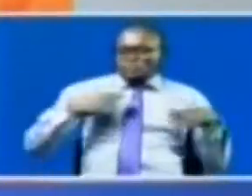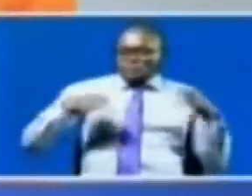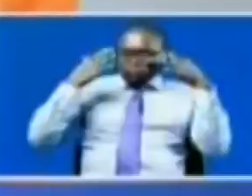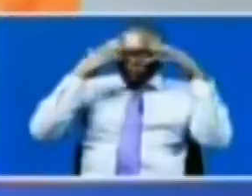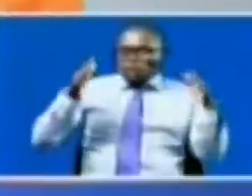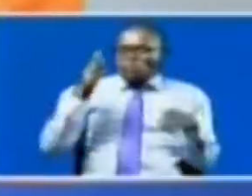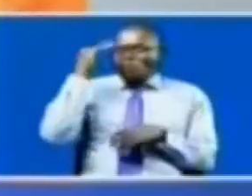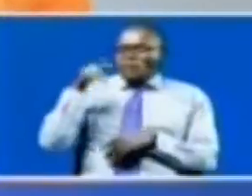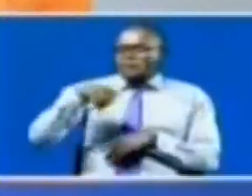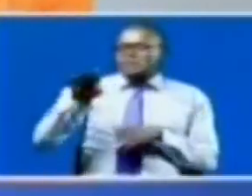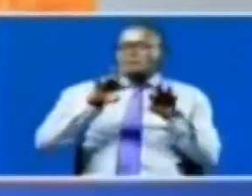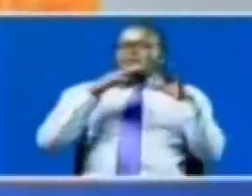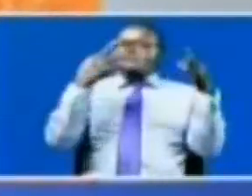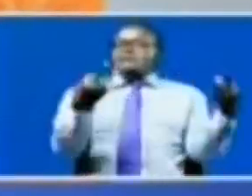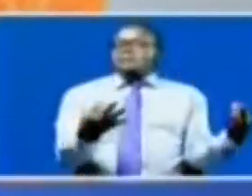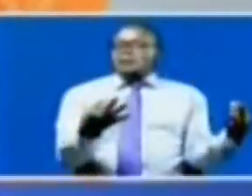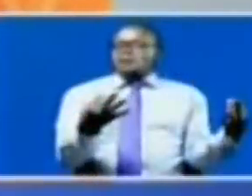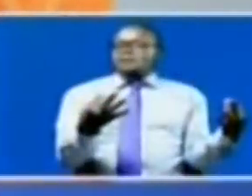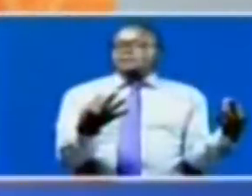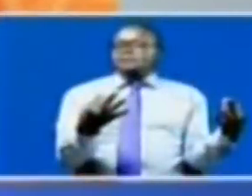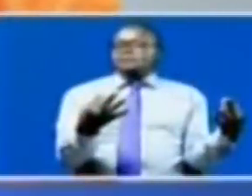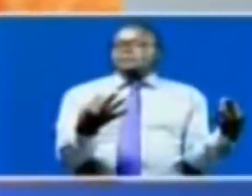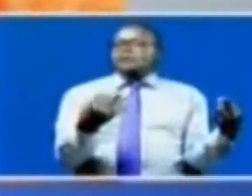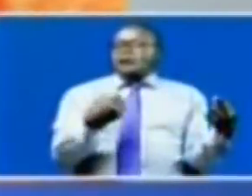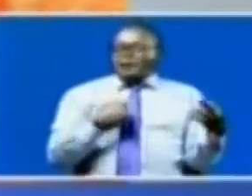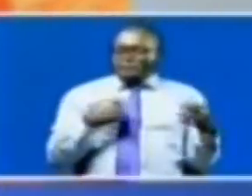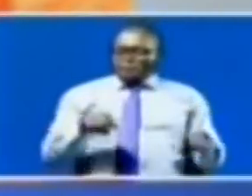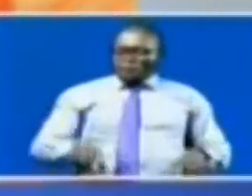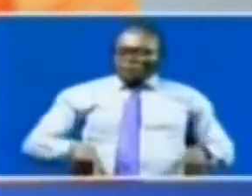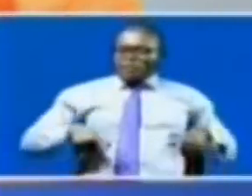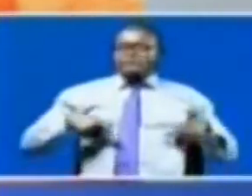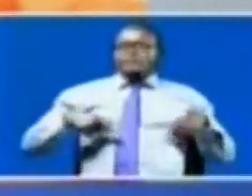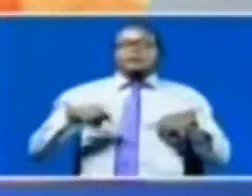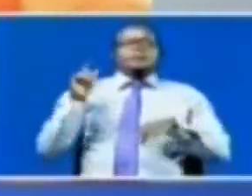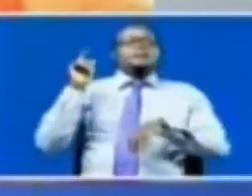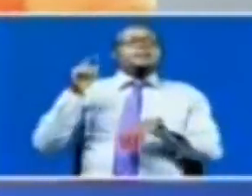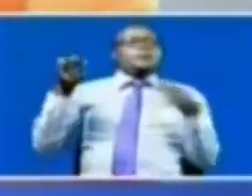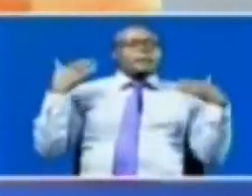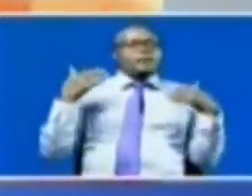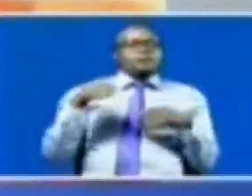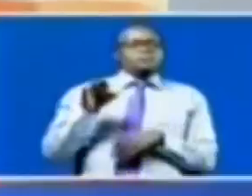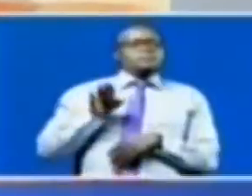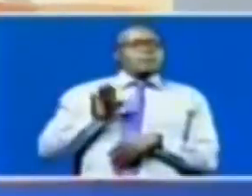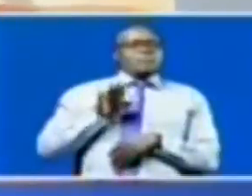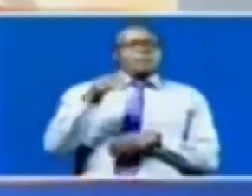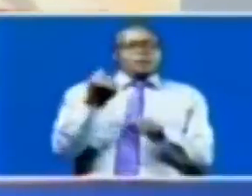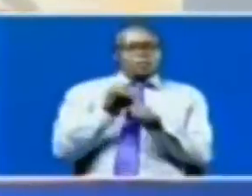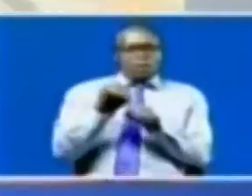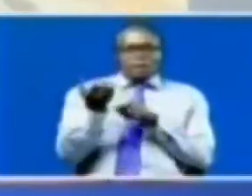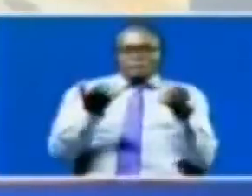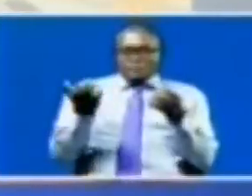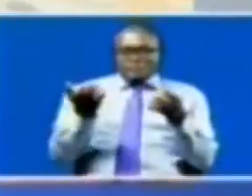bado. Hata hivyo, familia hii imekuwa na makao rasmi mjini Meru ambako mama watoto hufanya biashara na kulea